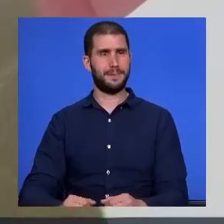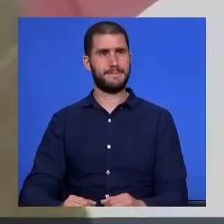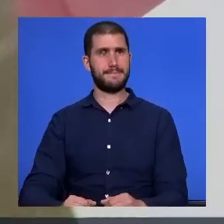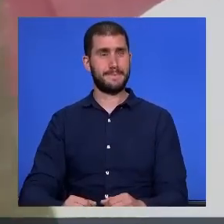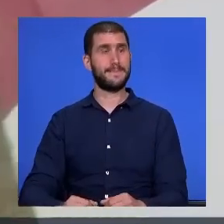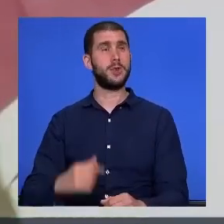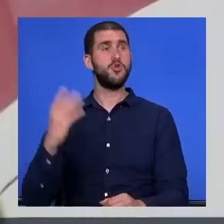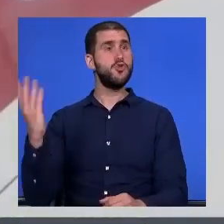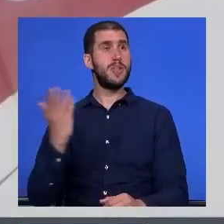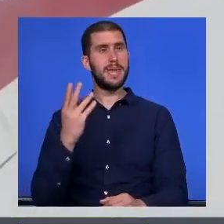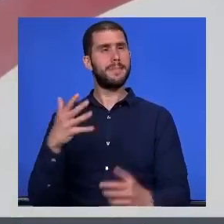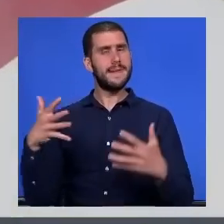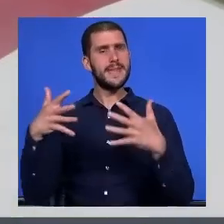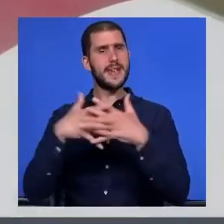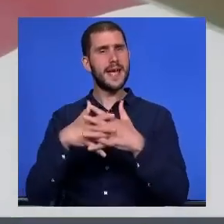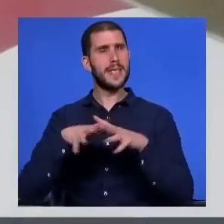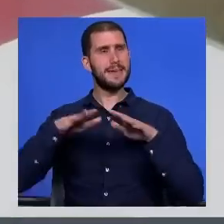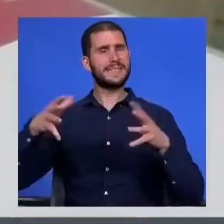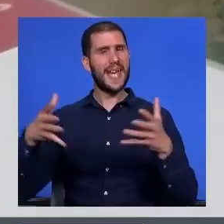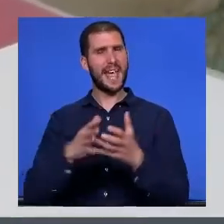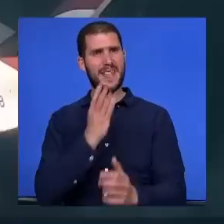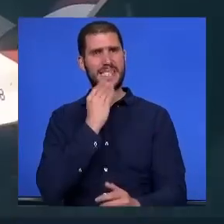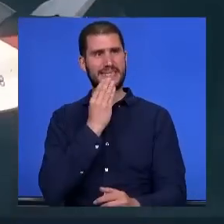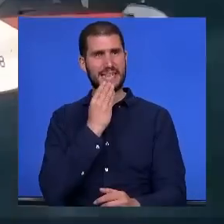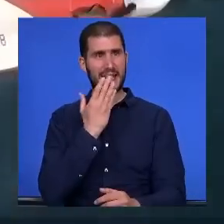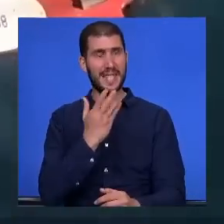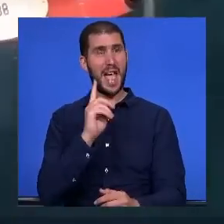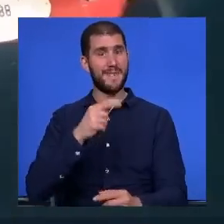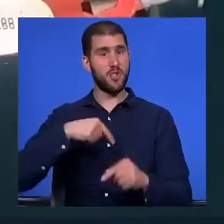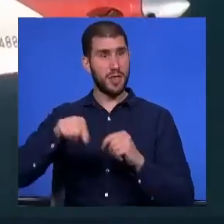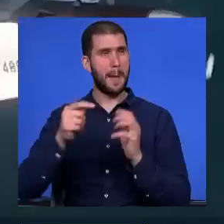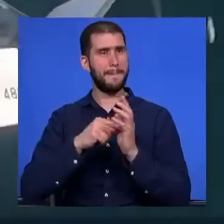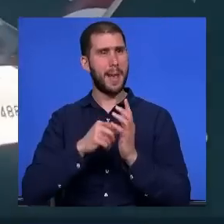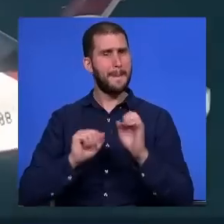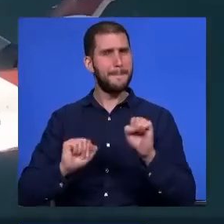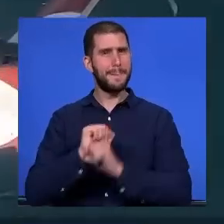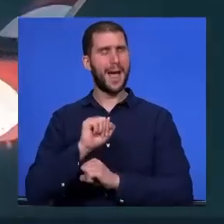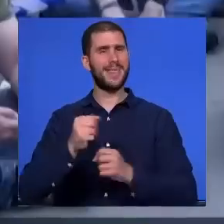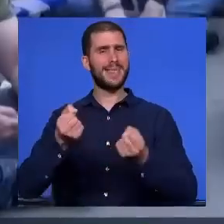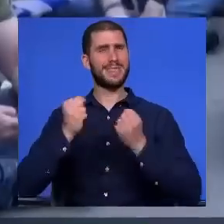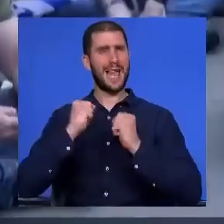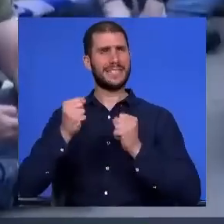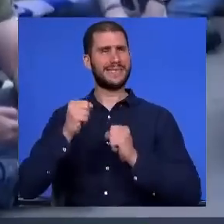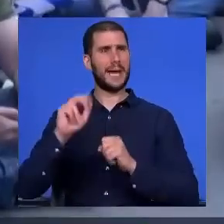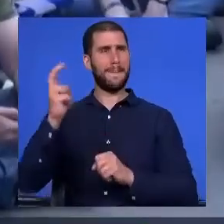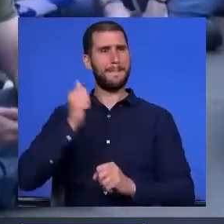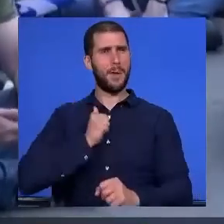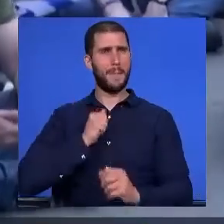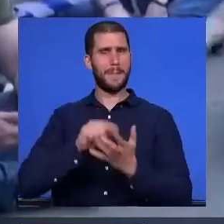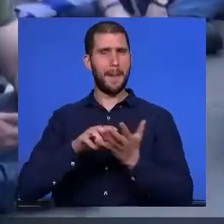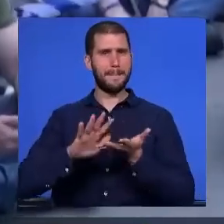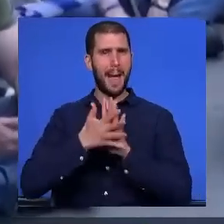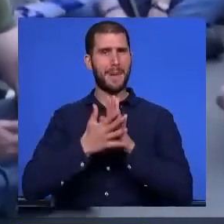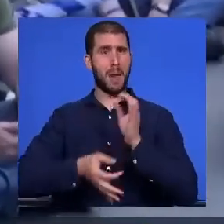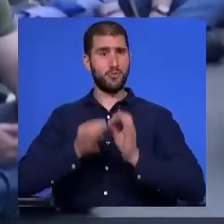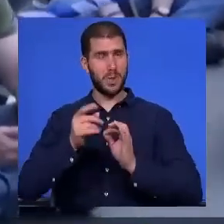במשך שנים ייחד המטס הזה את החברה הישראלית, אך השנה בעקבות מחאה של טייסי מילואים סביב המהפכה המשפטית,